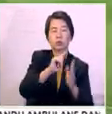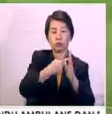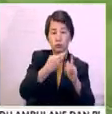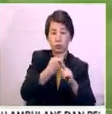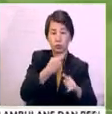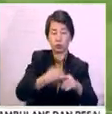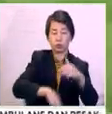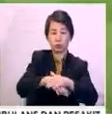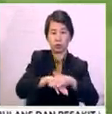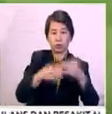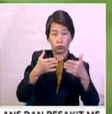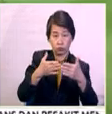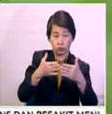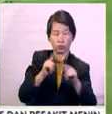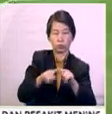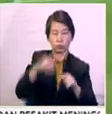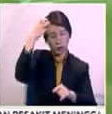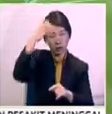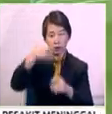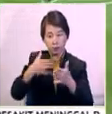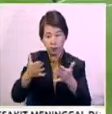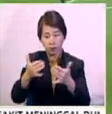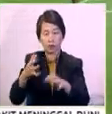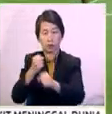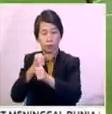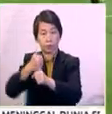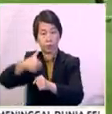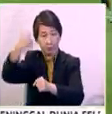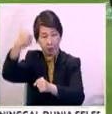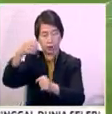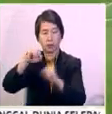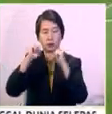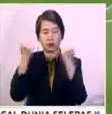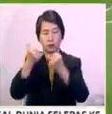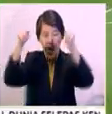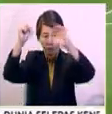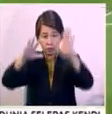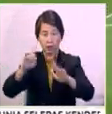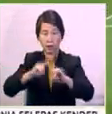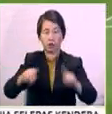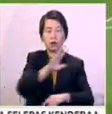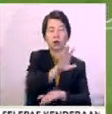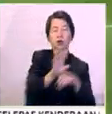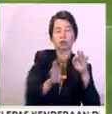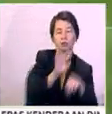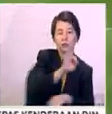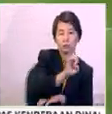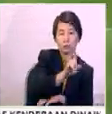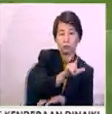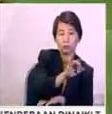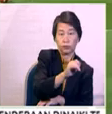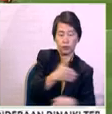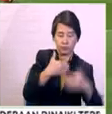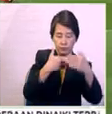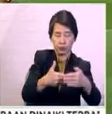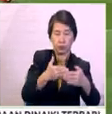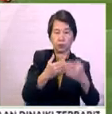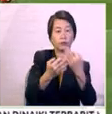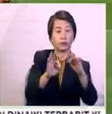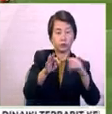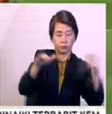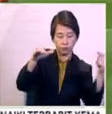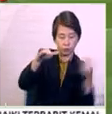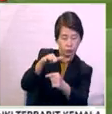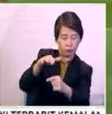dari sepakan sudut. Ketika Selangor sudah hampir mahu meraihkan kemenangan di Stadium Shah Alam, Felda United dihadiahkan sepakan penalti pada minit